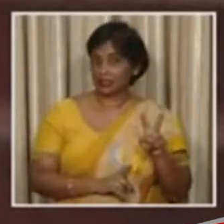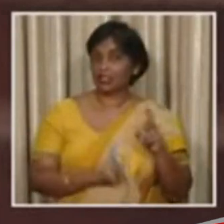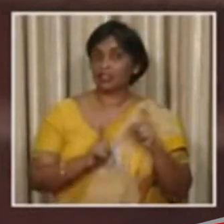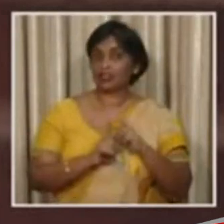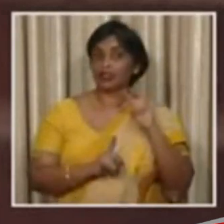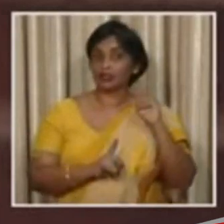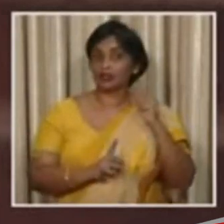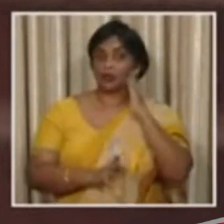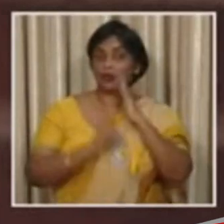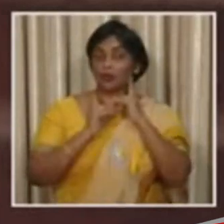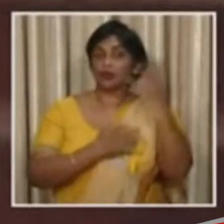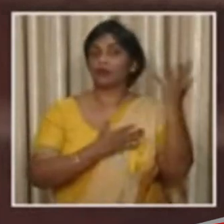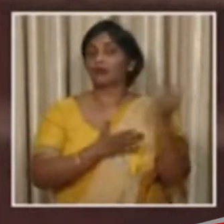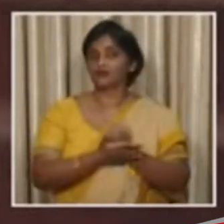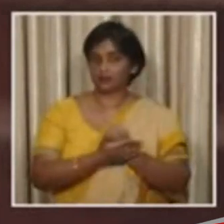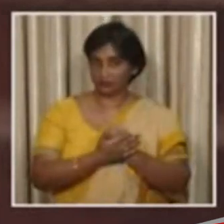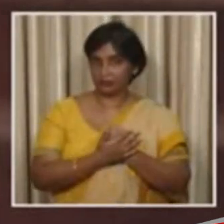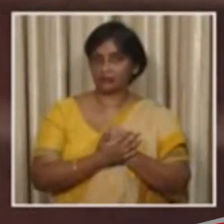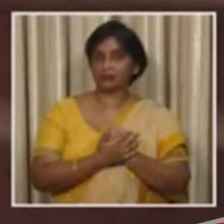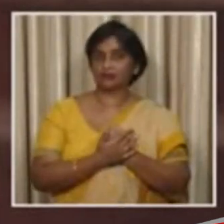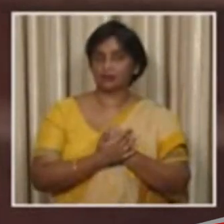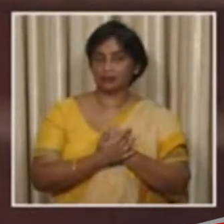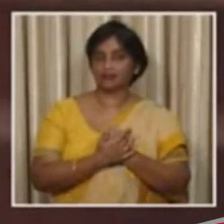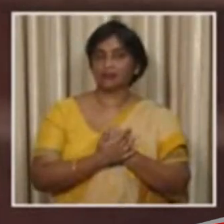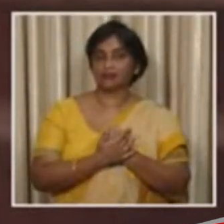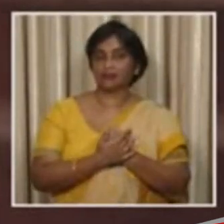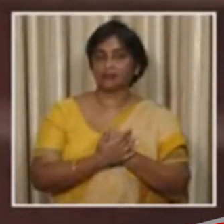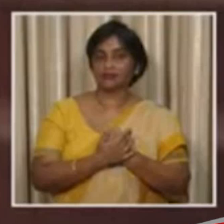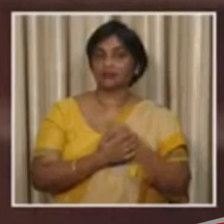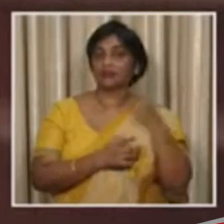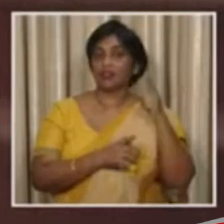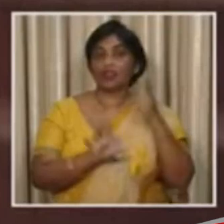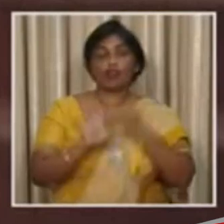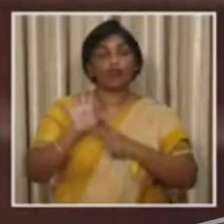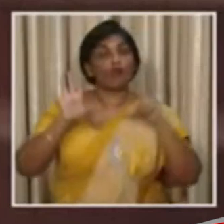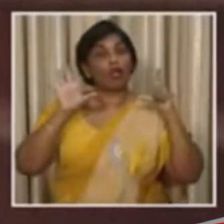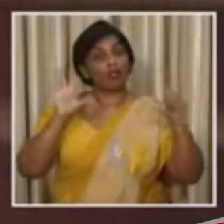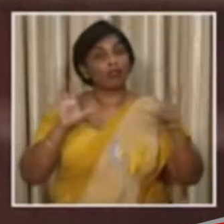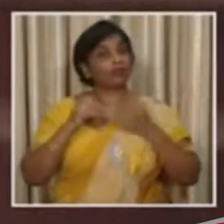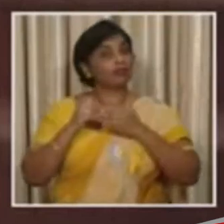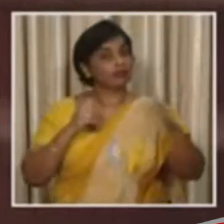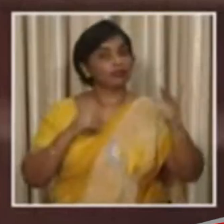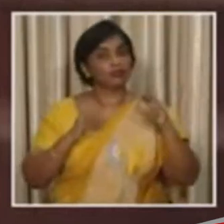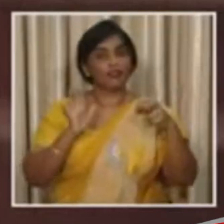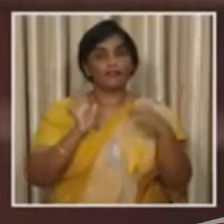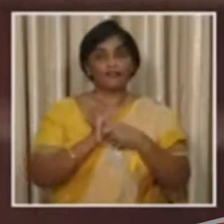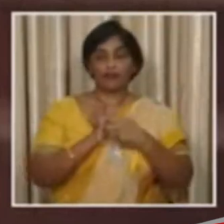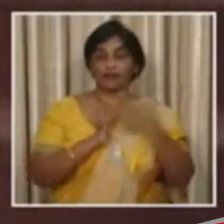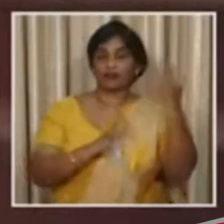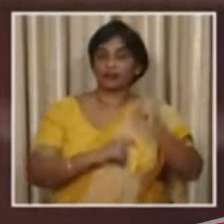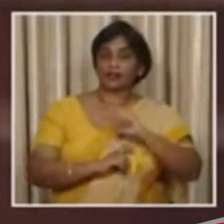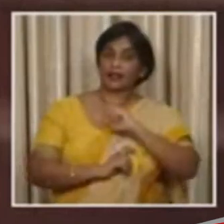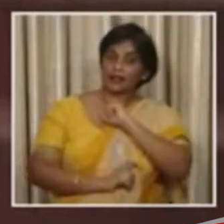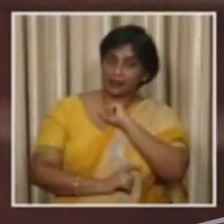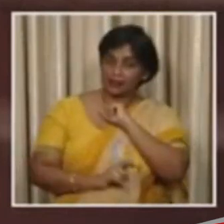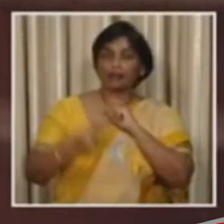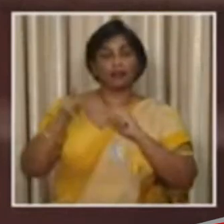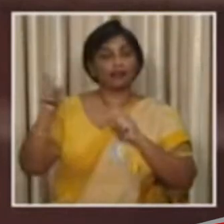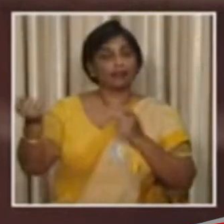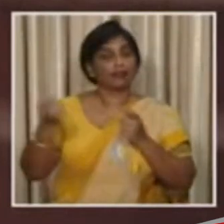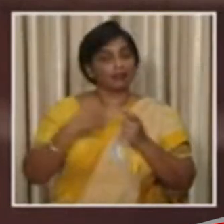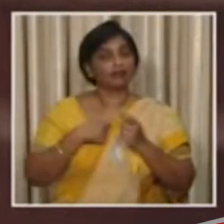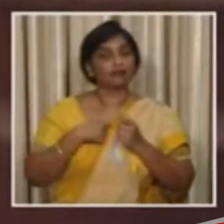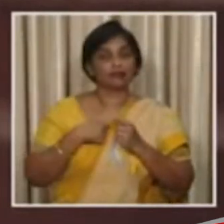ඩොලර් 32ක් සංචාරකකින් ගන්න ඕනේ. ඒක අයට එක හරහා අවුරුදු 7ක් ගන්න ඕනේ. දැන් මේ වීසා ගන්නවා කියලා කෑ ගහනකොට ඔබතුමාලා